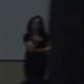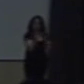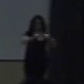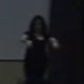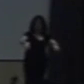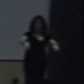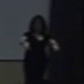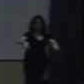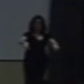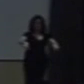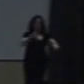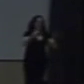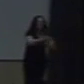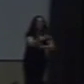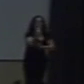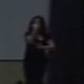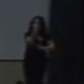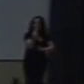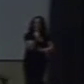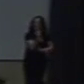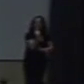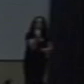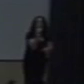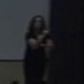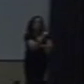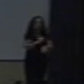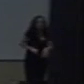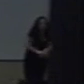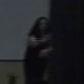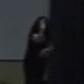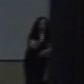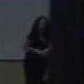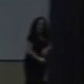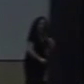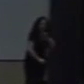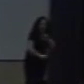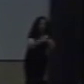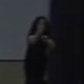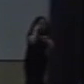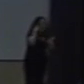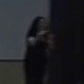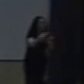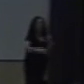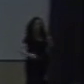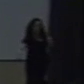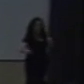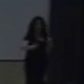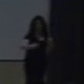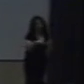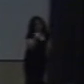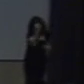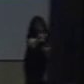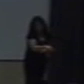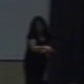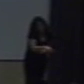el del gos pigall era mentida, fins que els que deien que la plaça de Sant Jaume estava plena, val?